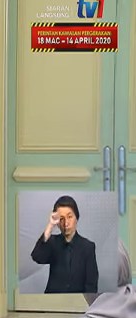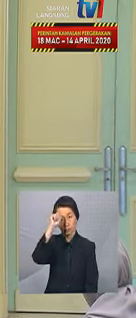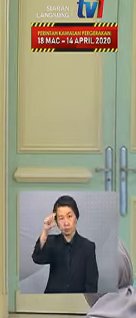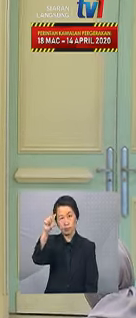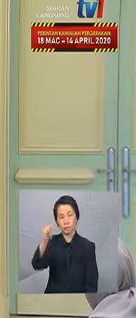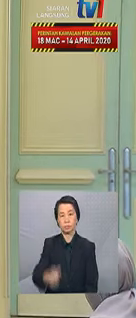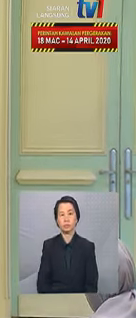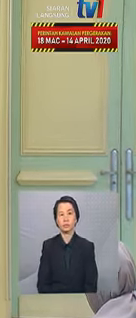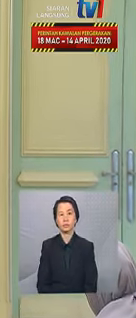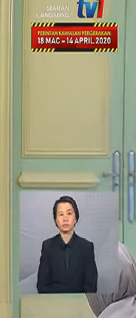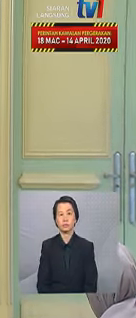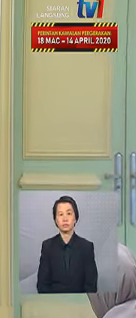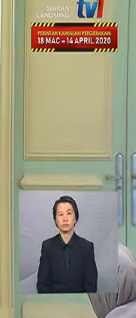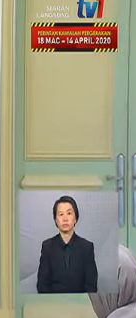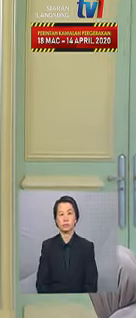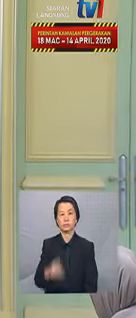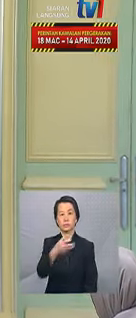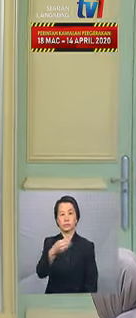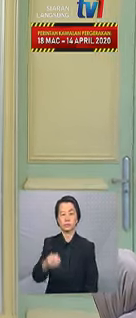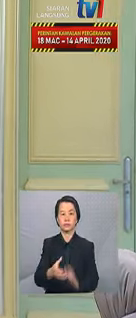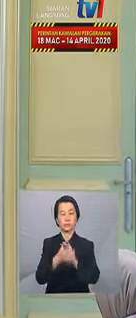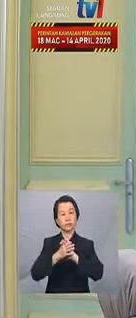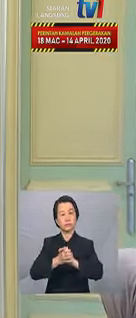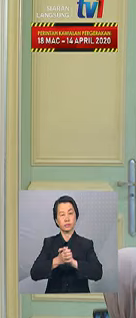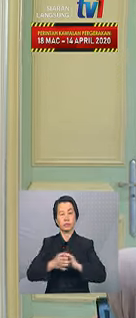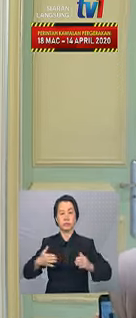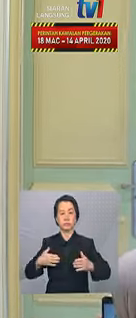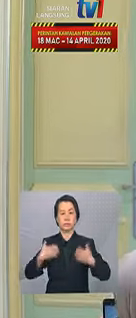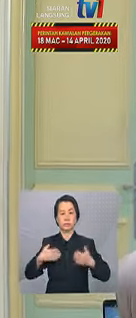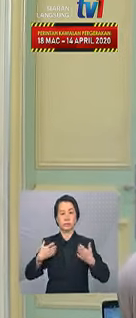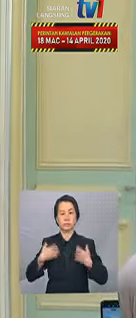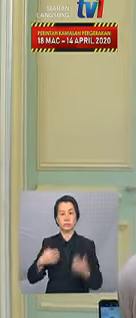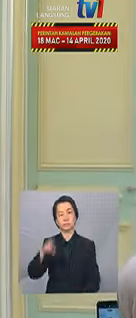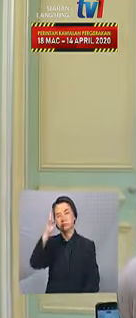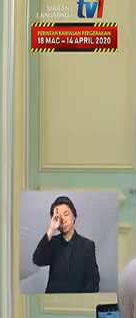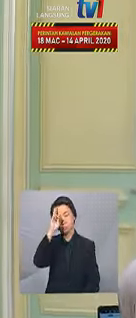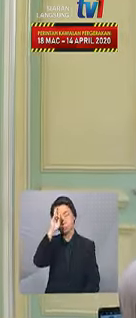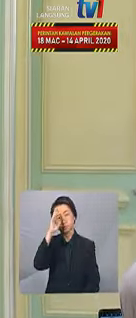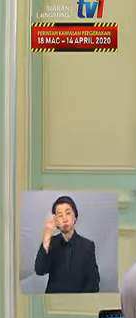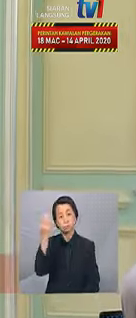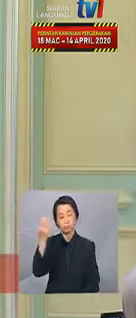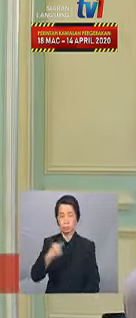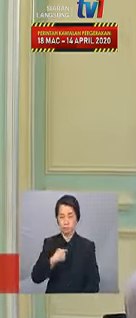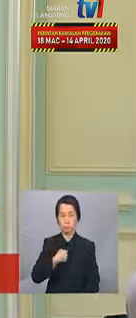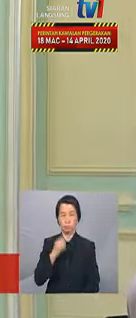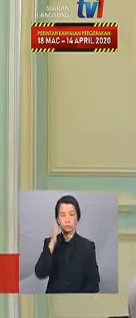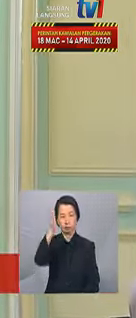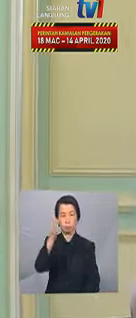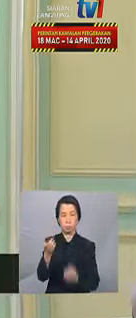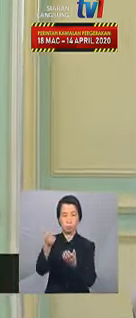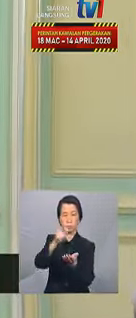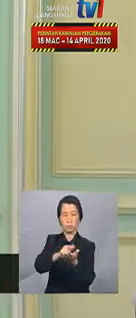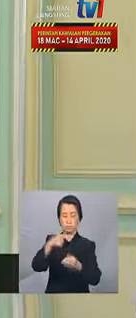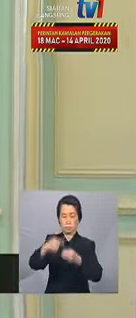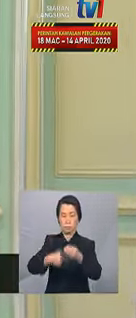Assalamualaikum warahmatullahi wabarakatuh dan salam sejahtera. Seperti biasa, saya akan melaporkan